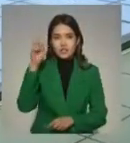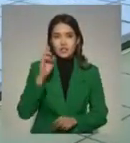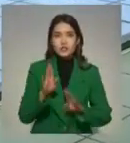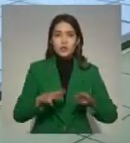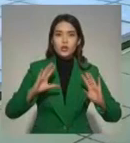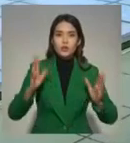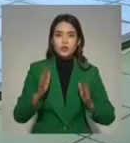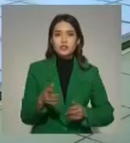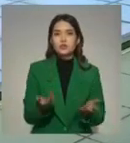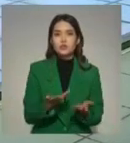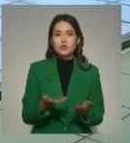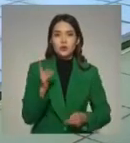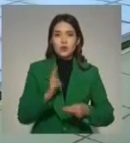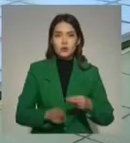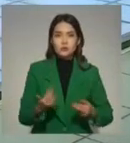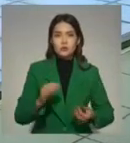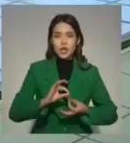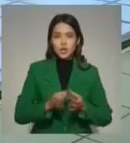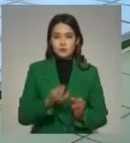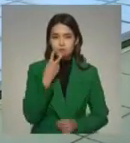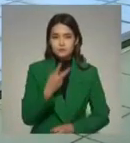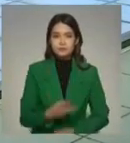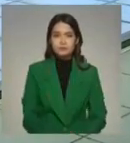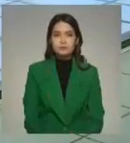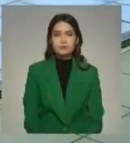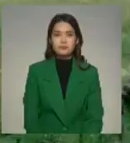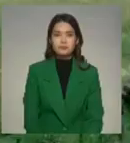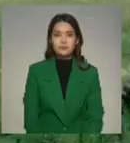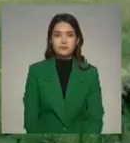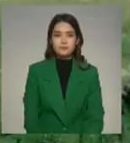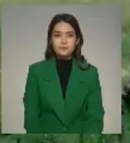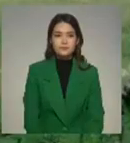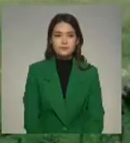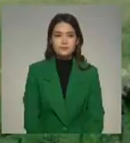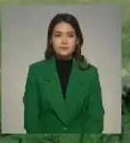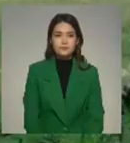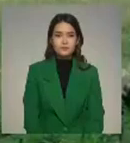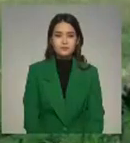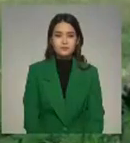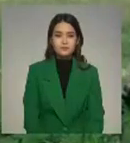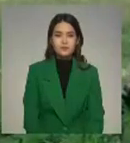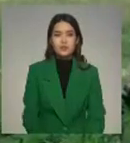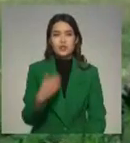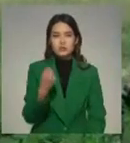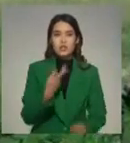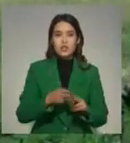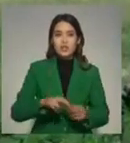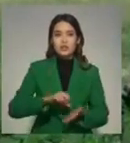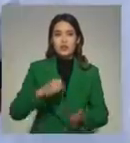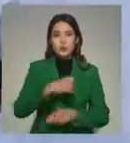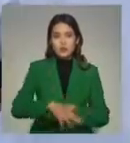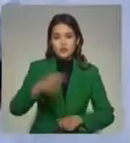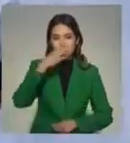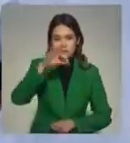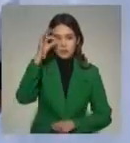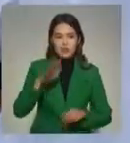оқиға немен аяқталды? Аймақтағы тілшіміз Абзал Құрманкин айтады. Орманшы мен учаскелік полицейдің бейжайлығынан